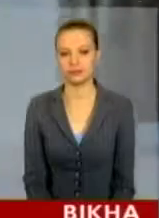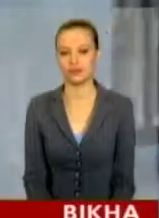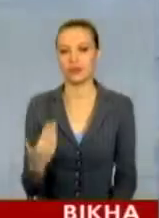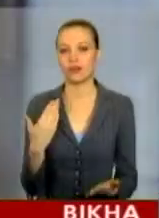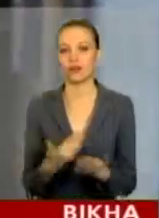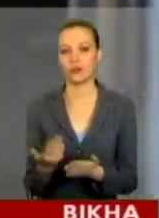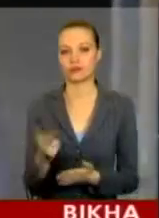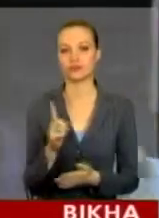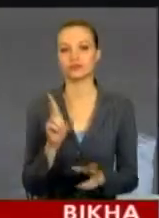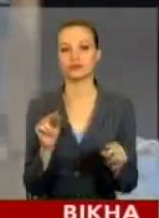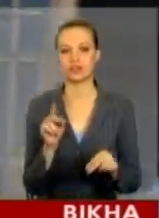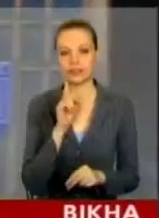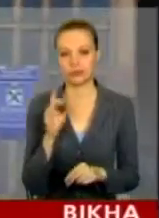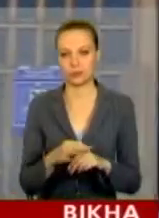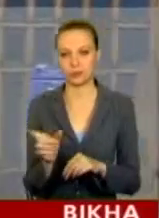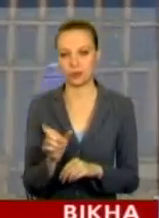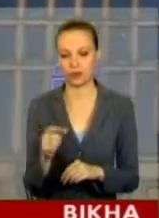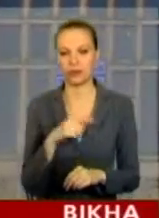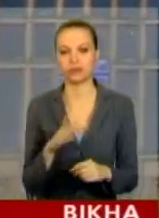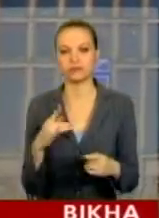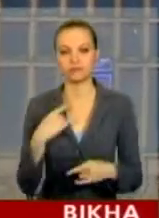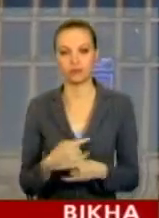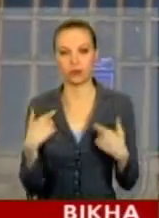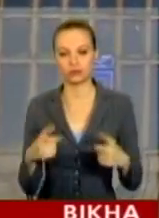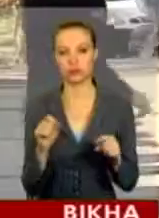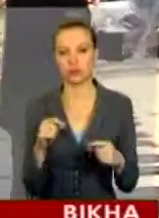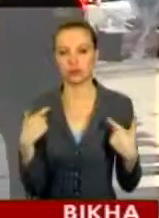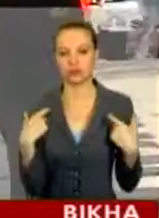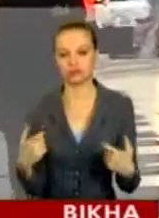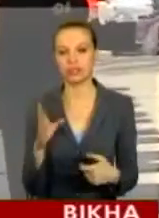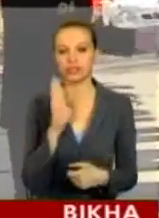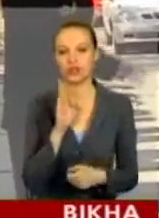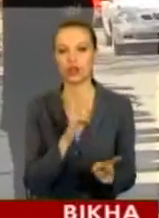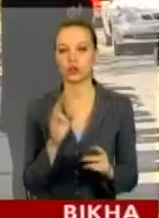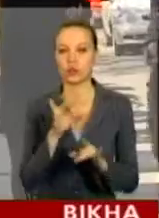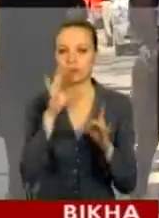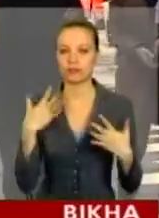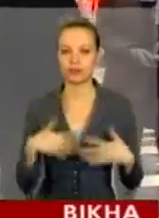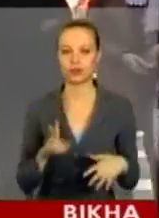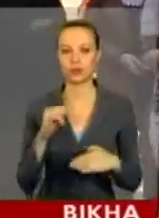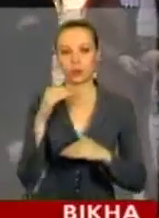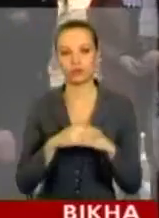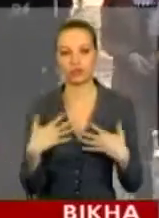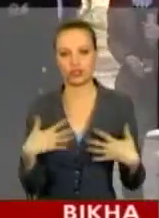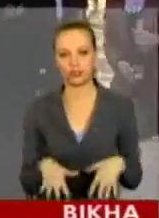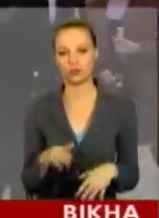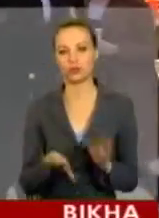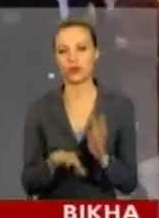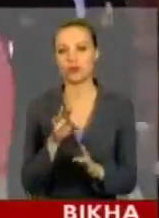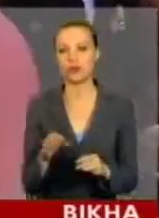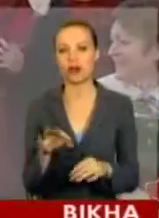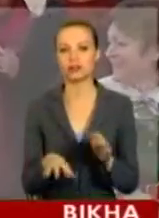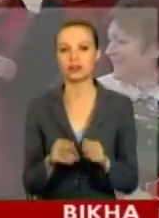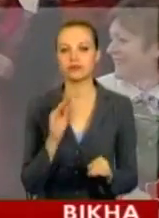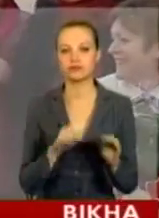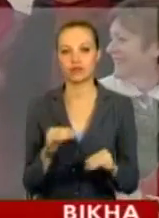Ось вони, щасливі молодята. Офіцери в парадній формі з золотими погонами, дівчата хто у весільній, хто у вечірній сукні. Обирати убрання